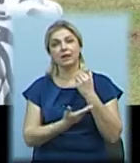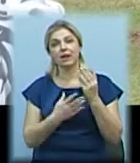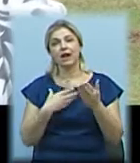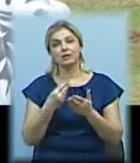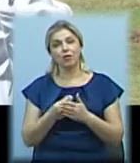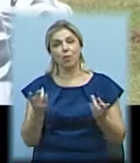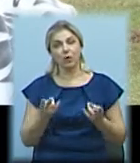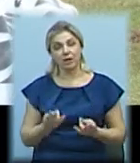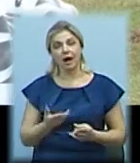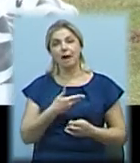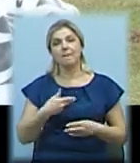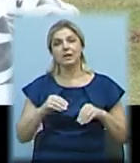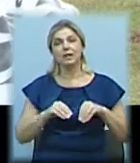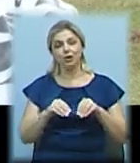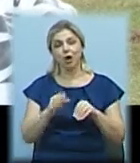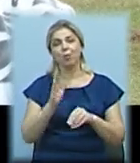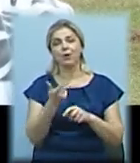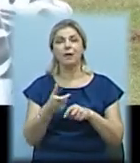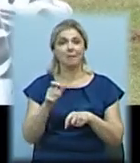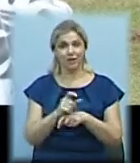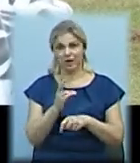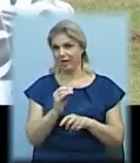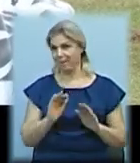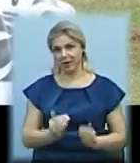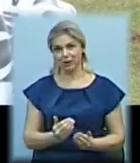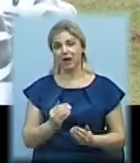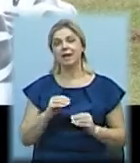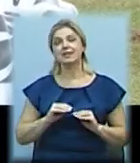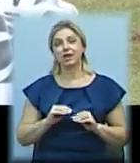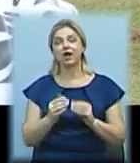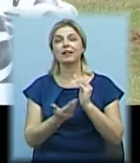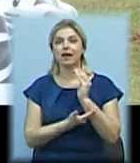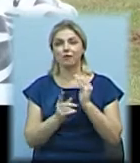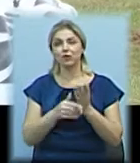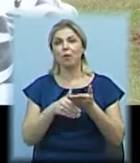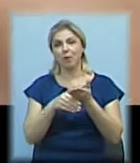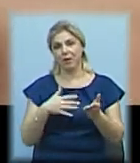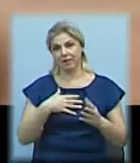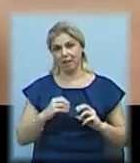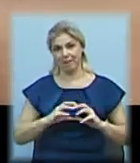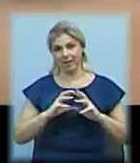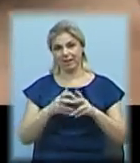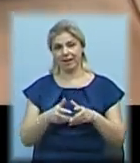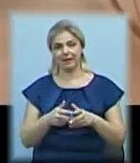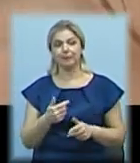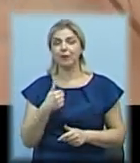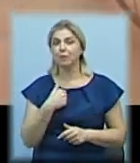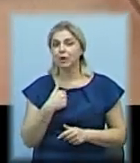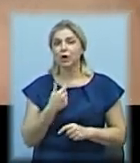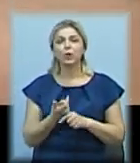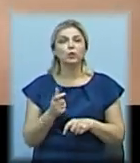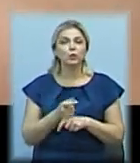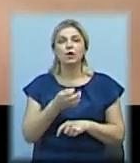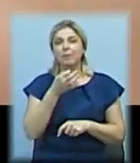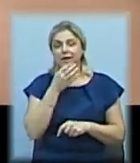ми саджаємо, і їх буде більше, а не менше. Ми саджаємо дерева, щоб допомогти нашій планеті. Мені дуже сподобалося